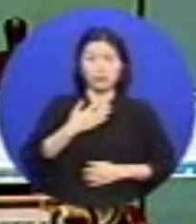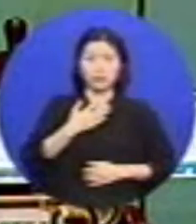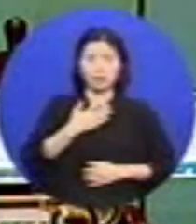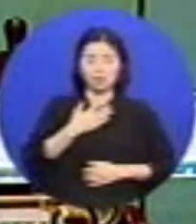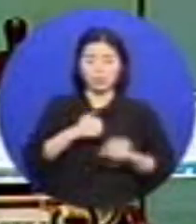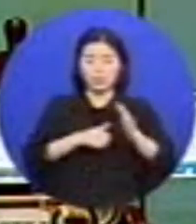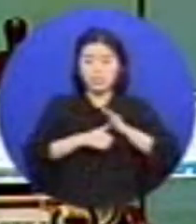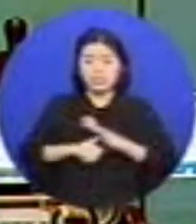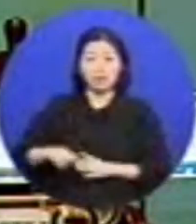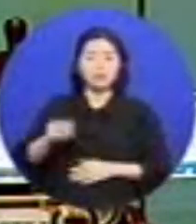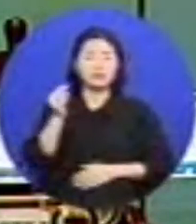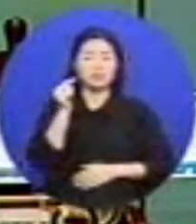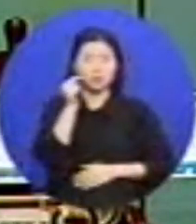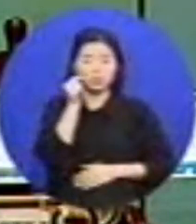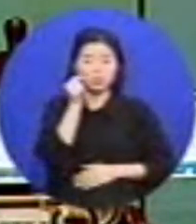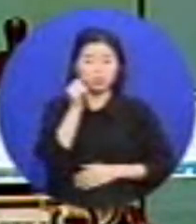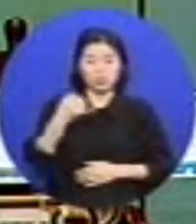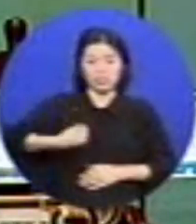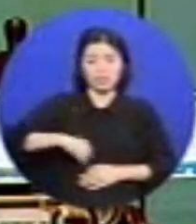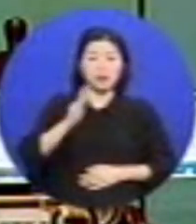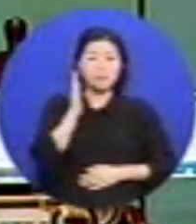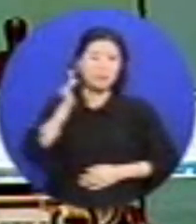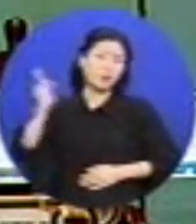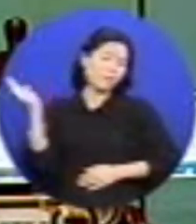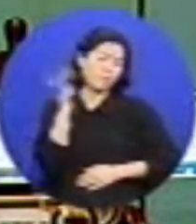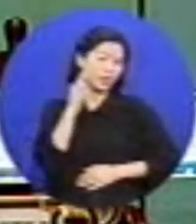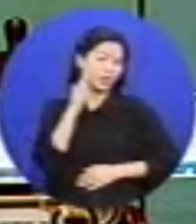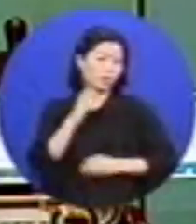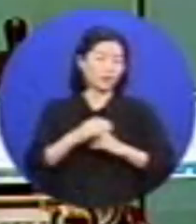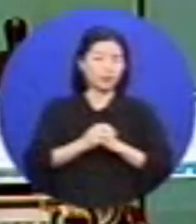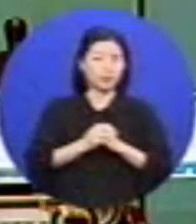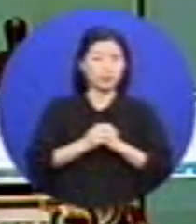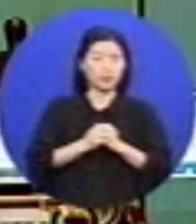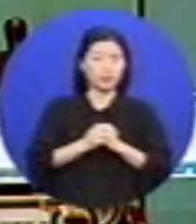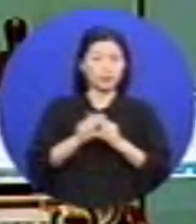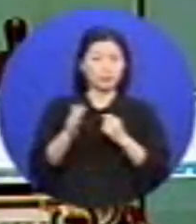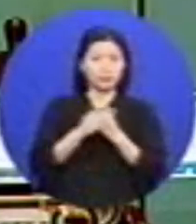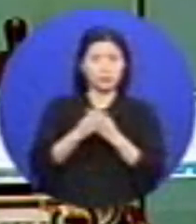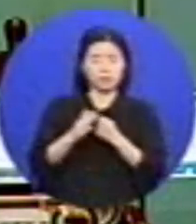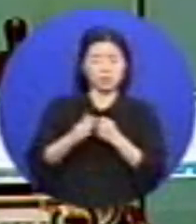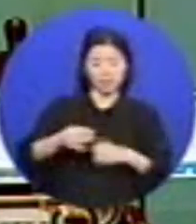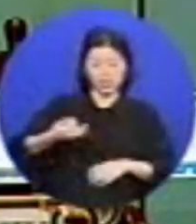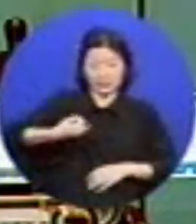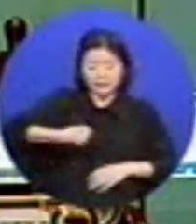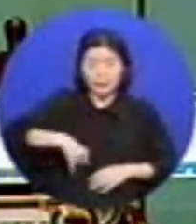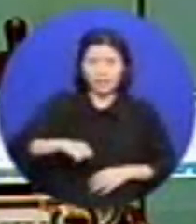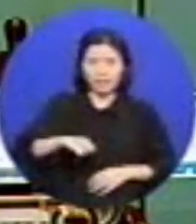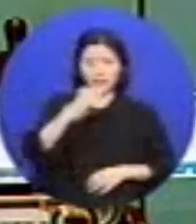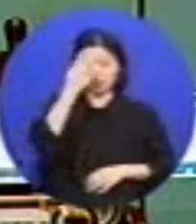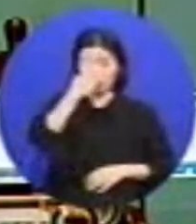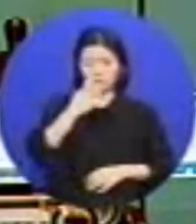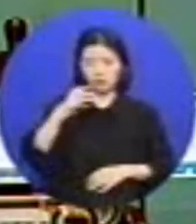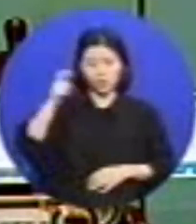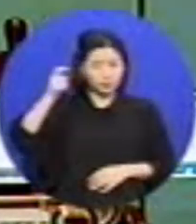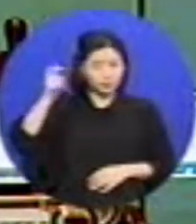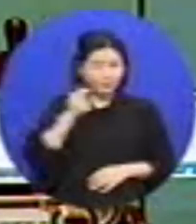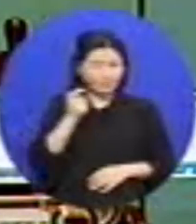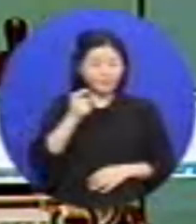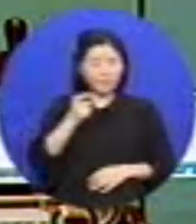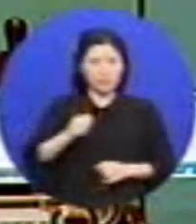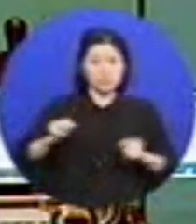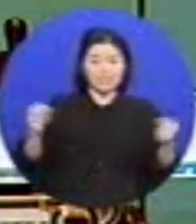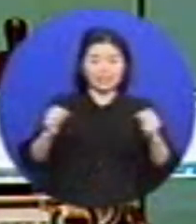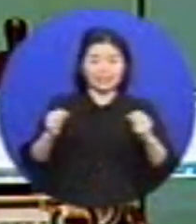딸에게 뺨을 때렸어요. 그랬더니 그 딸이 얼굴이 굳어지고 그냥